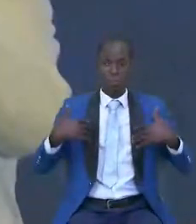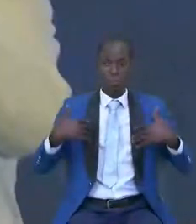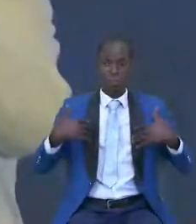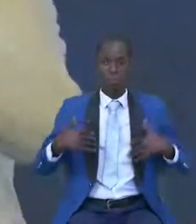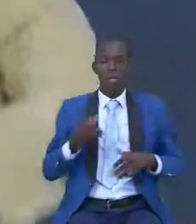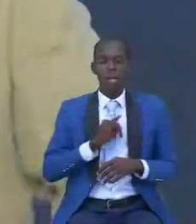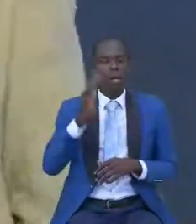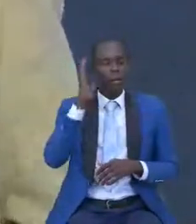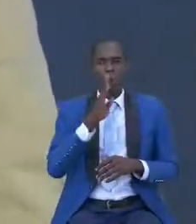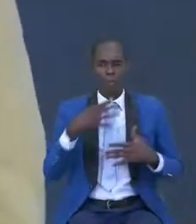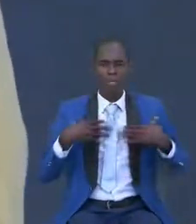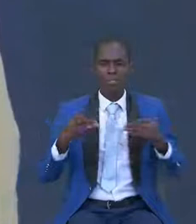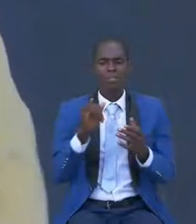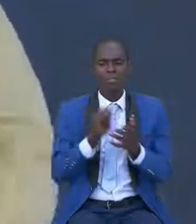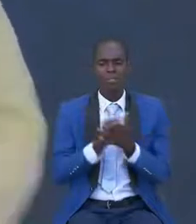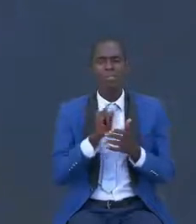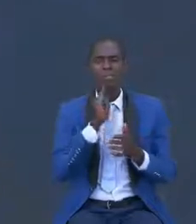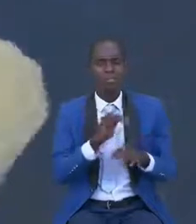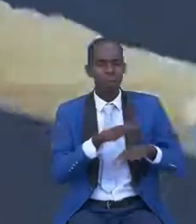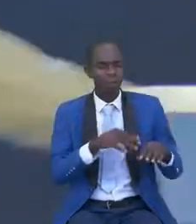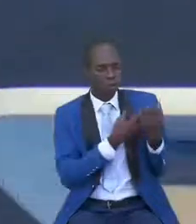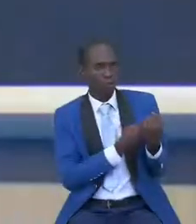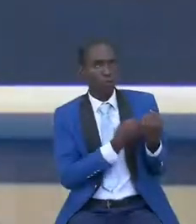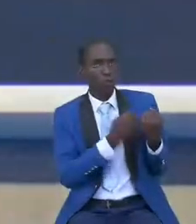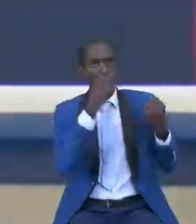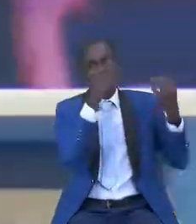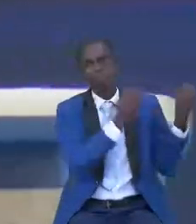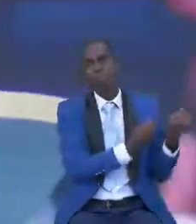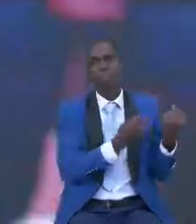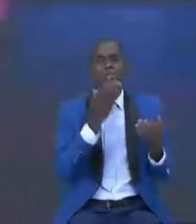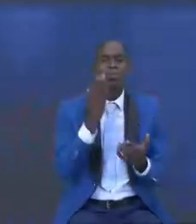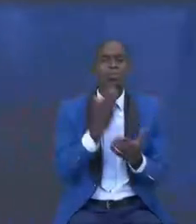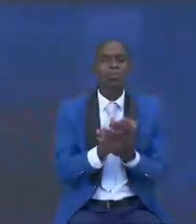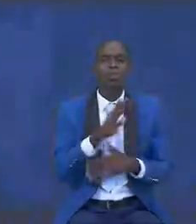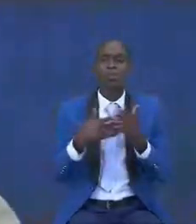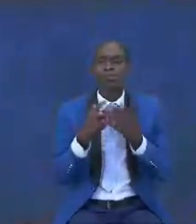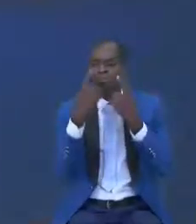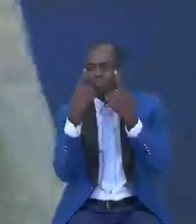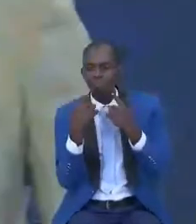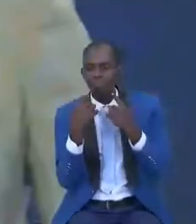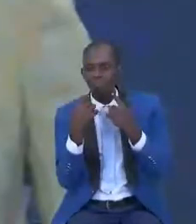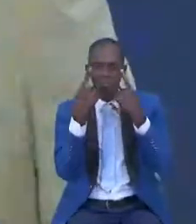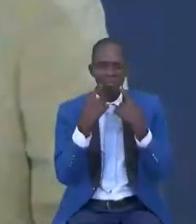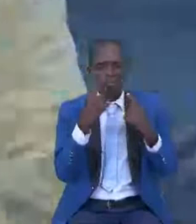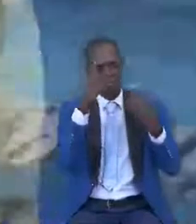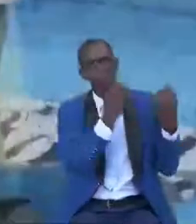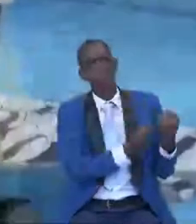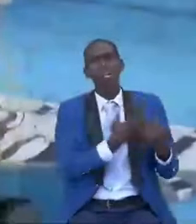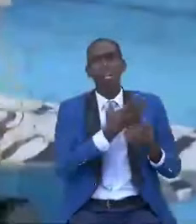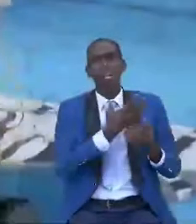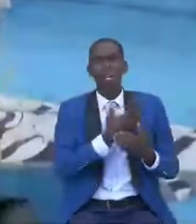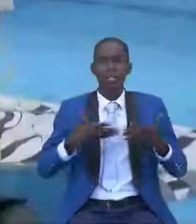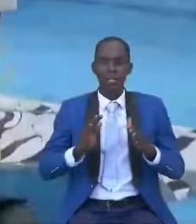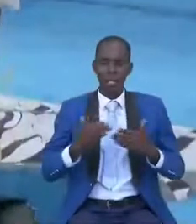toucher le bout de son vêtement, je serai guéri. Confiance, la foi confiante. Arrêtons toutes